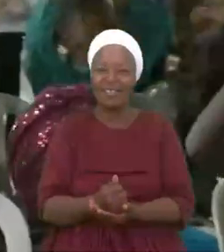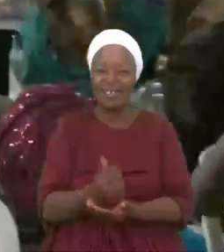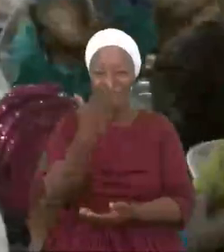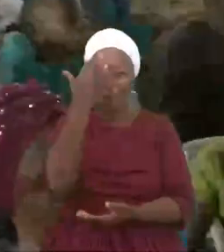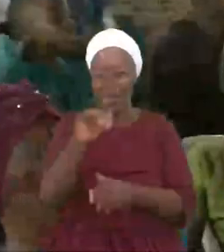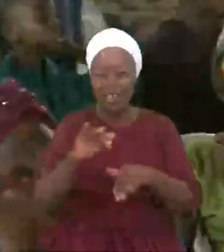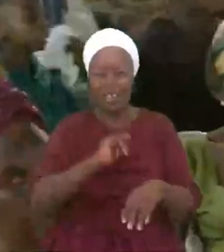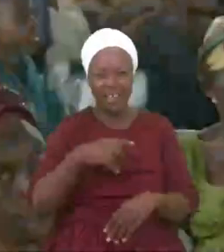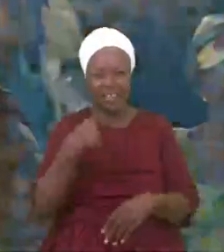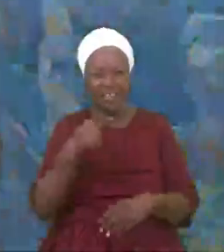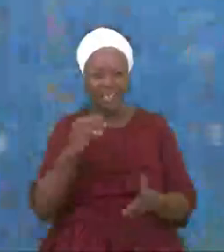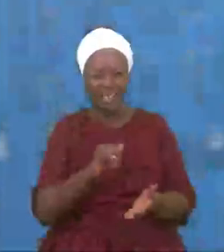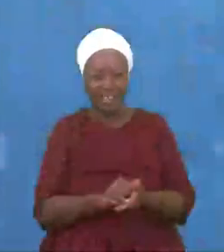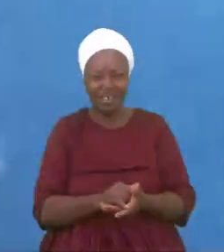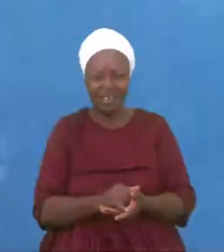AMEN